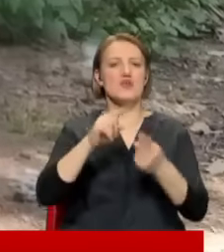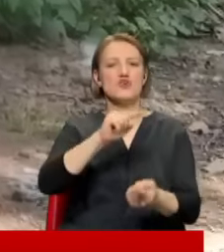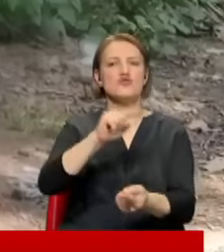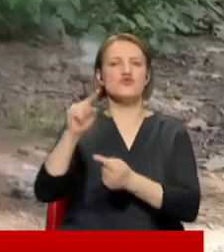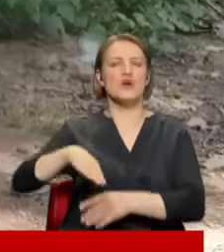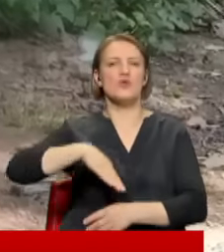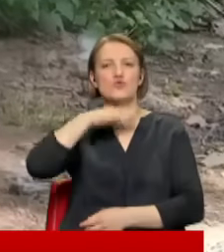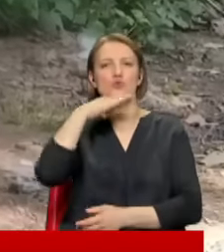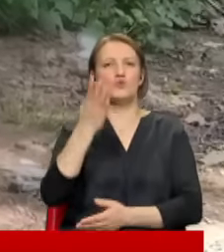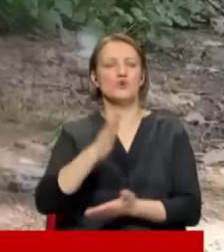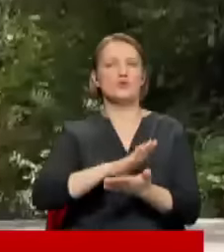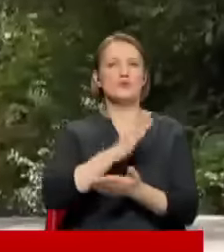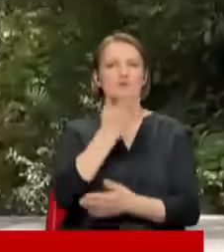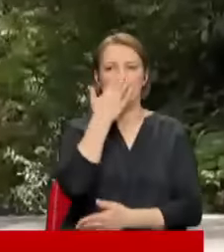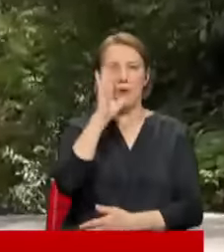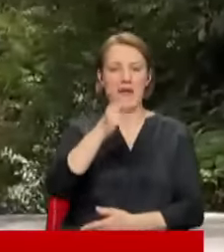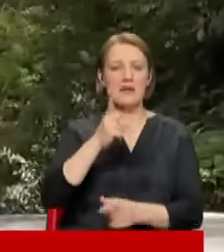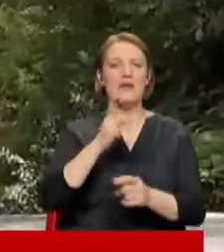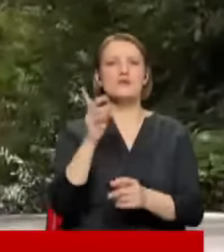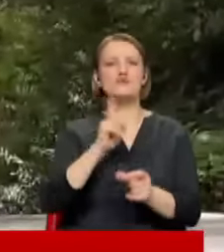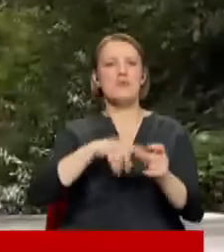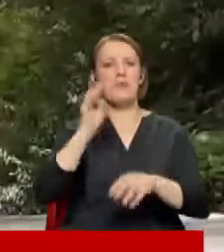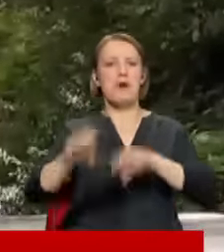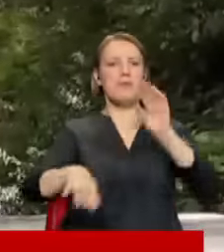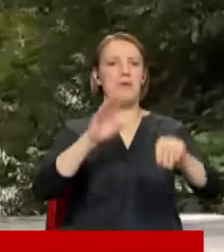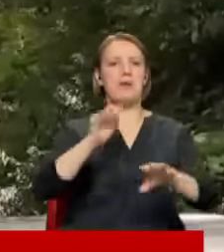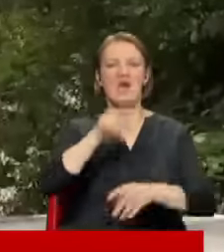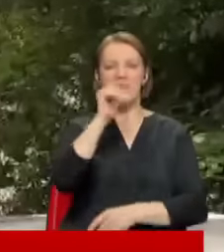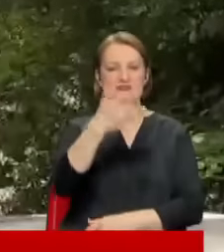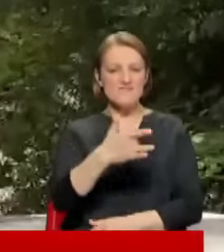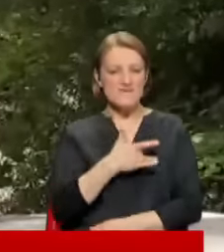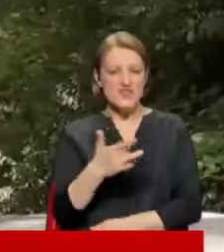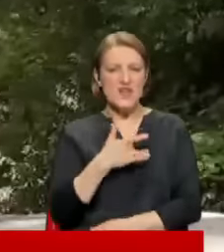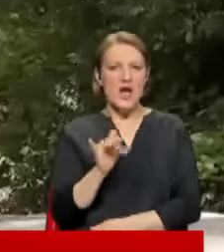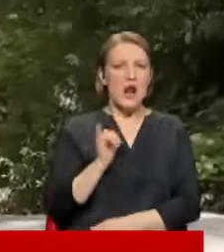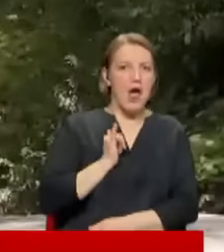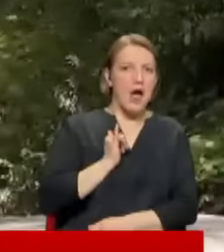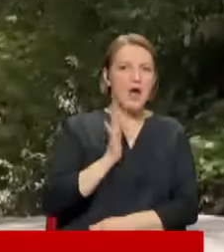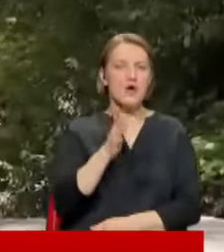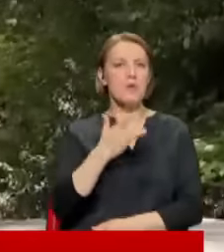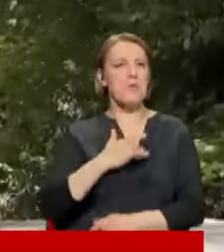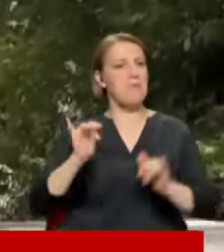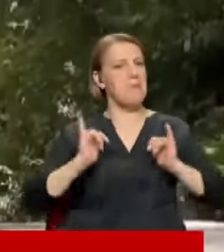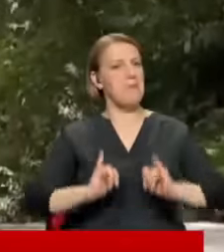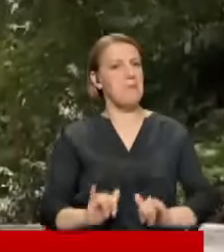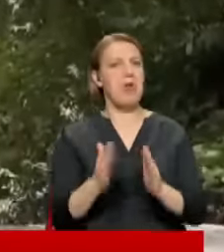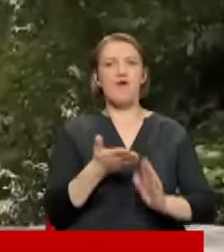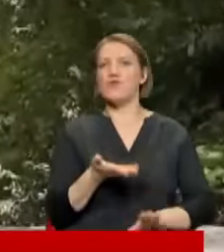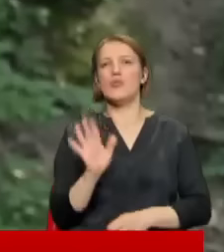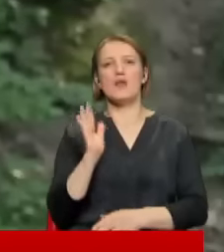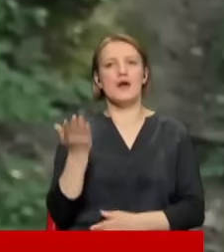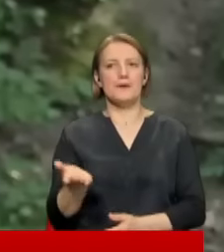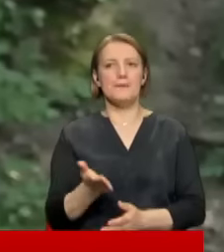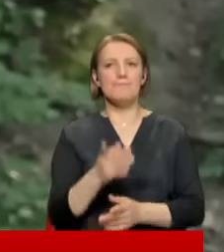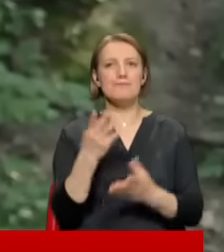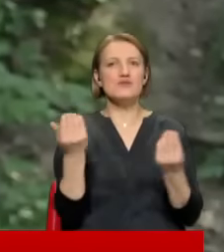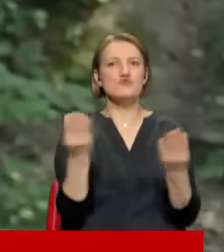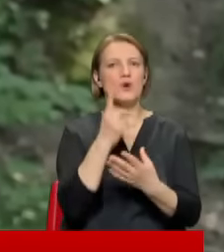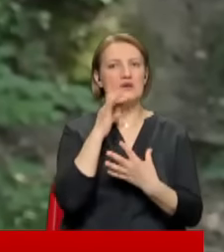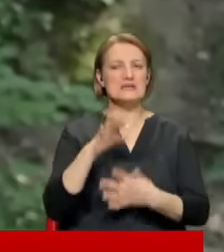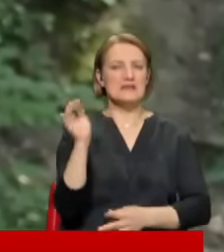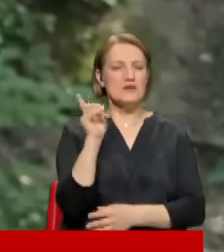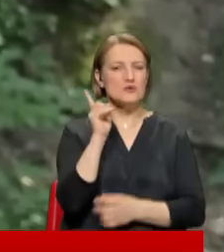şişelerle doldu yemyeşil doğa. Çöpleri gelişi güzel bırakıp hiçbir vicdan azabı çekmeden gönül rahatlığıyla evlerine döndüler. Birçok